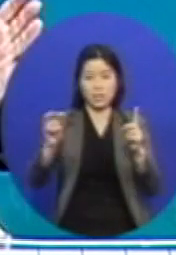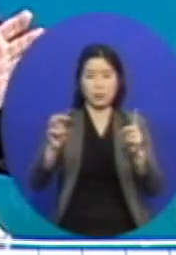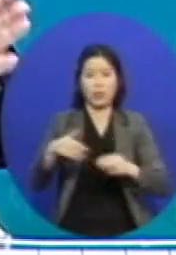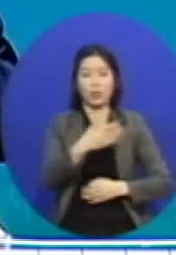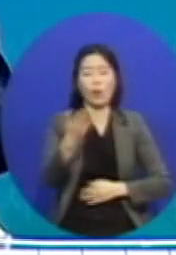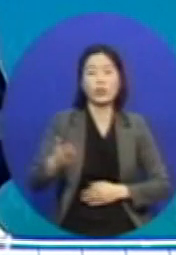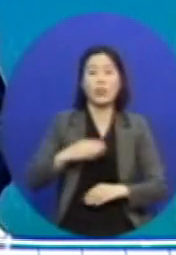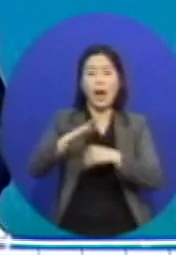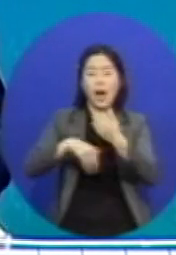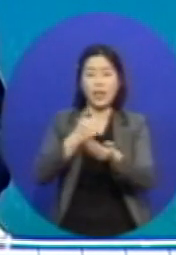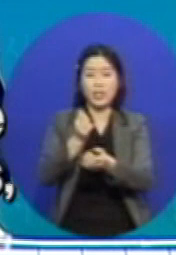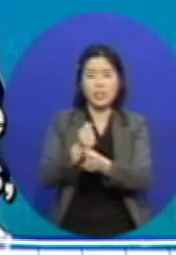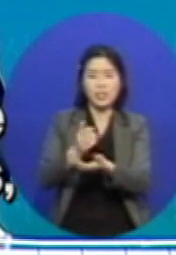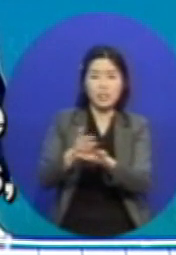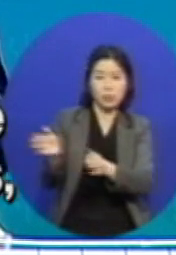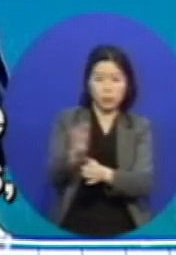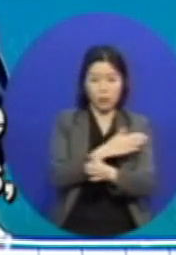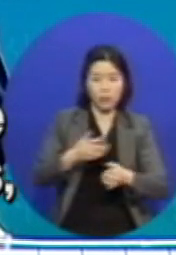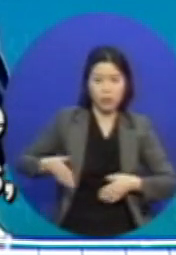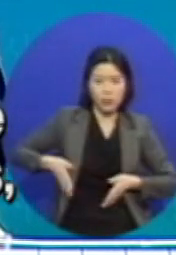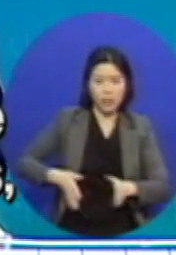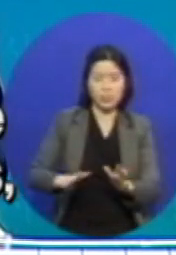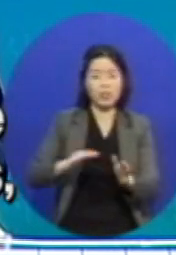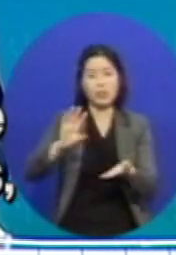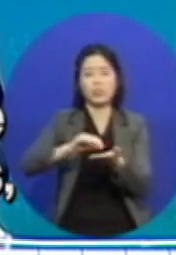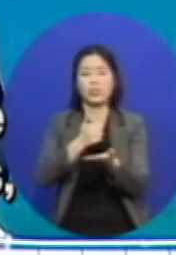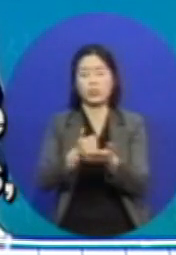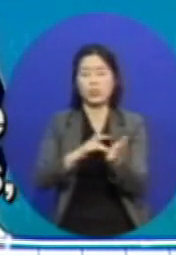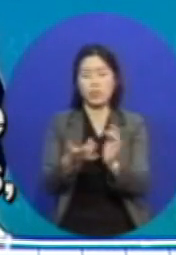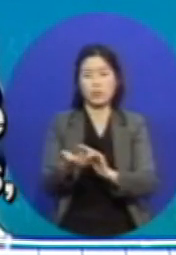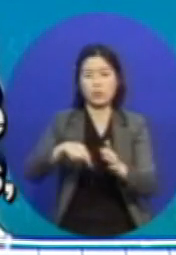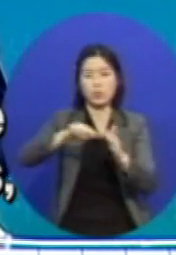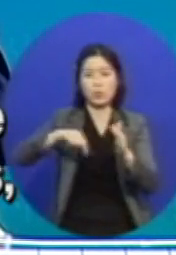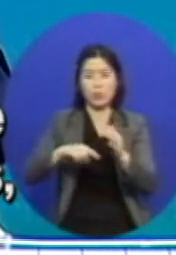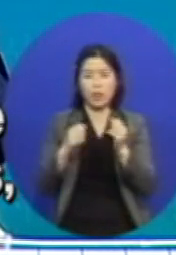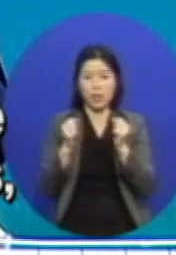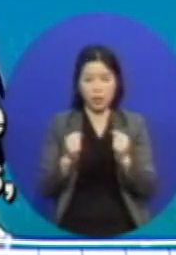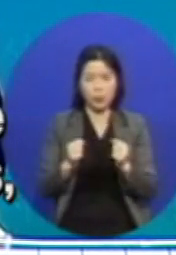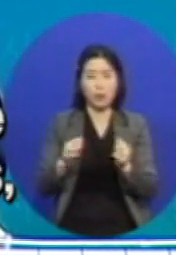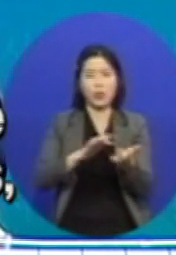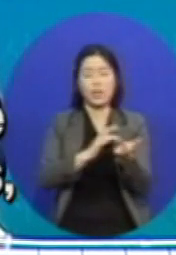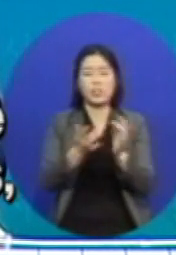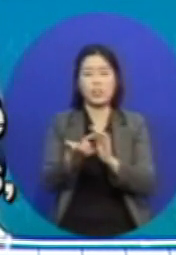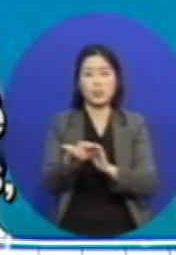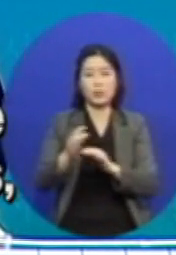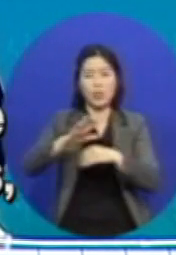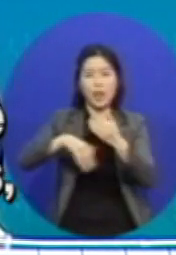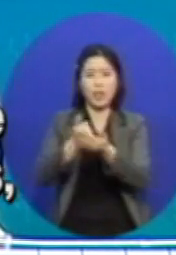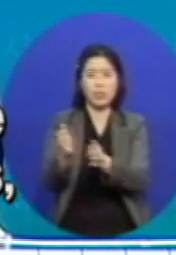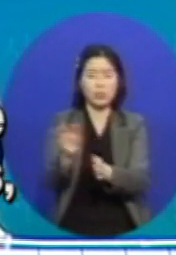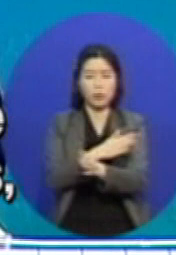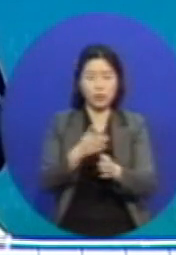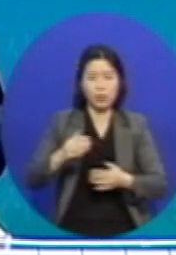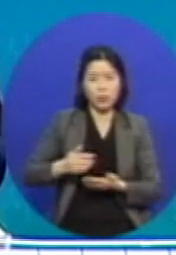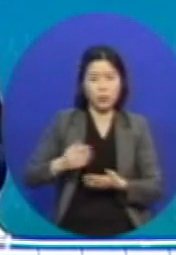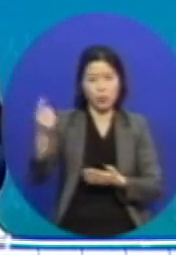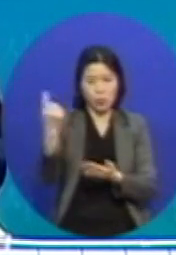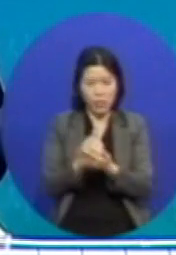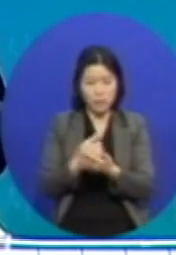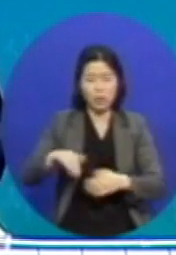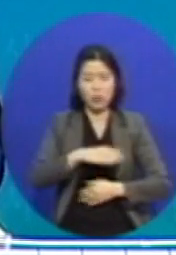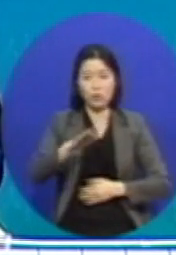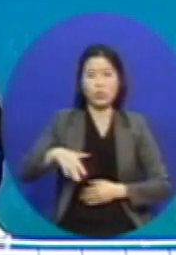하나님으로부터 나서 그리스도 예수 안에 있고 예수는 하나님으로부터 나와서 우리에게 지혜와